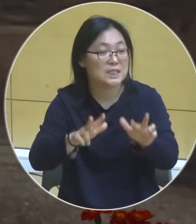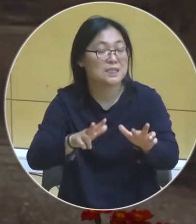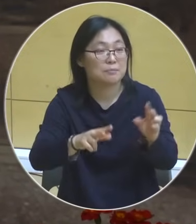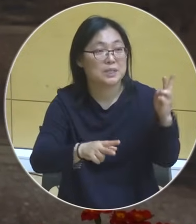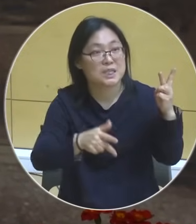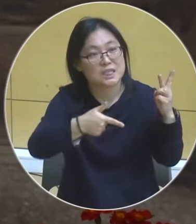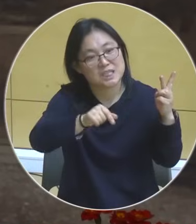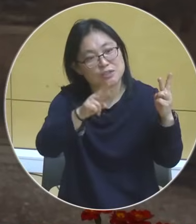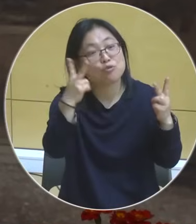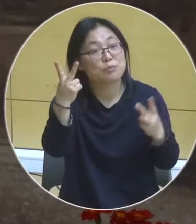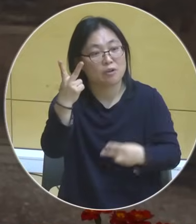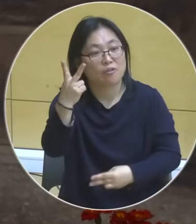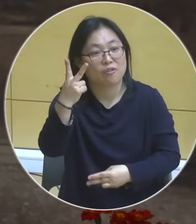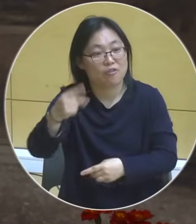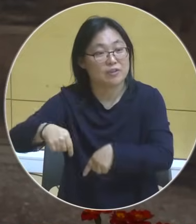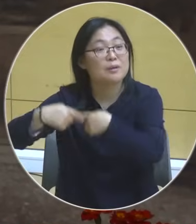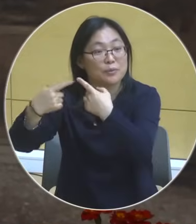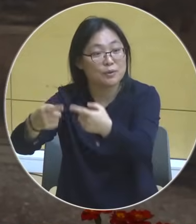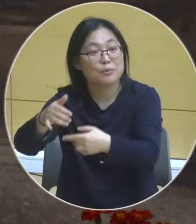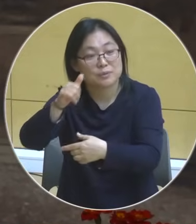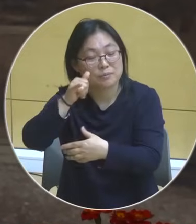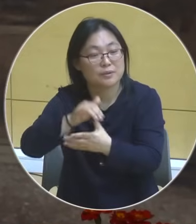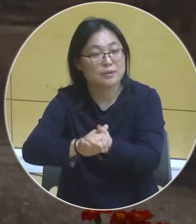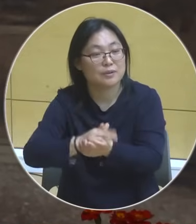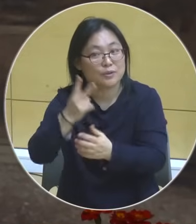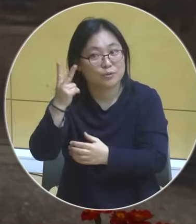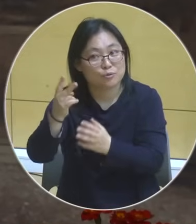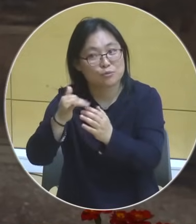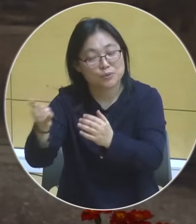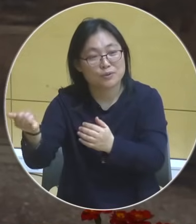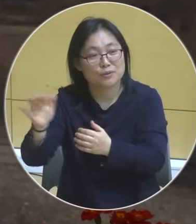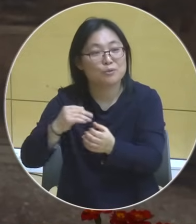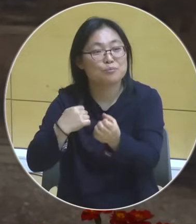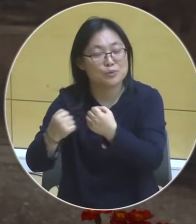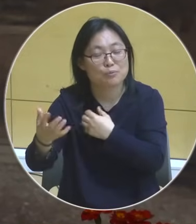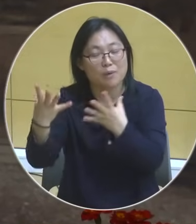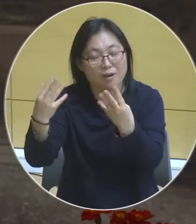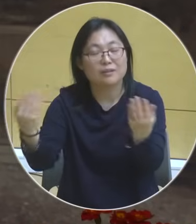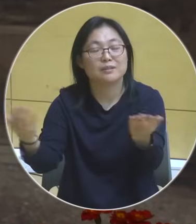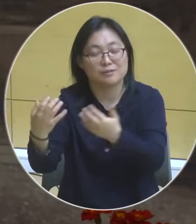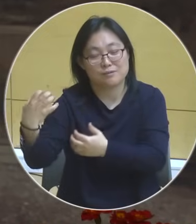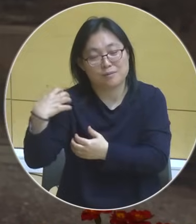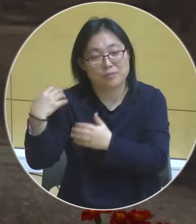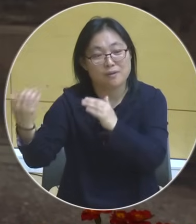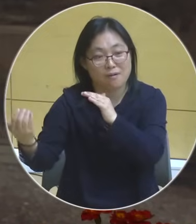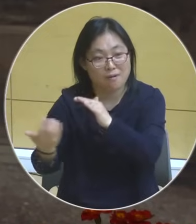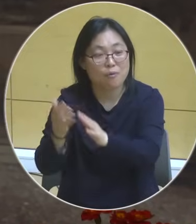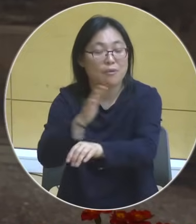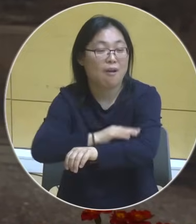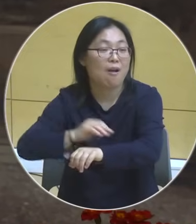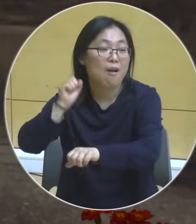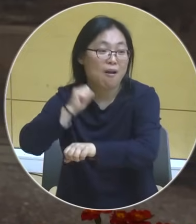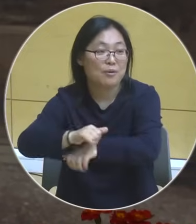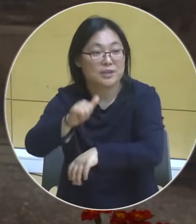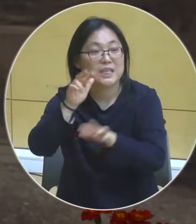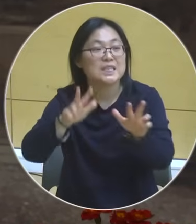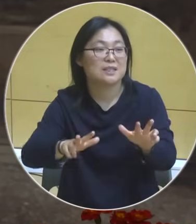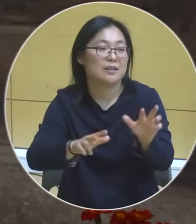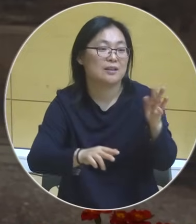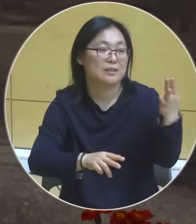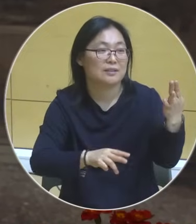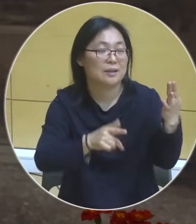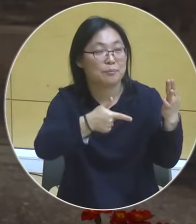지금 2기 2명이 갔는데 2명인데도 참 많은 사역들을 감당하고 잘하고 있습니다. 이제 제 3기를